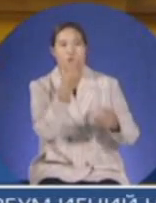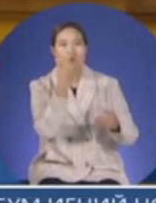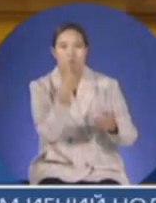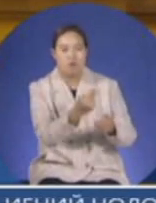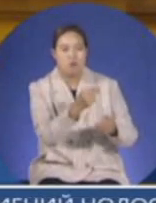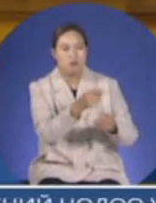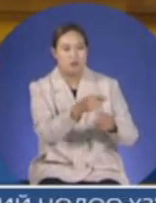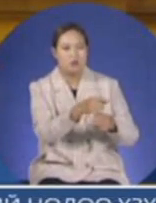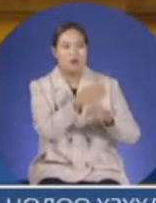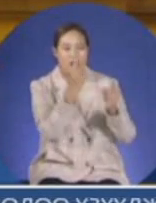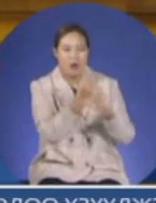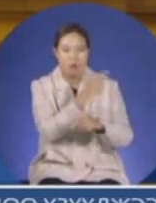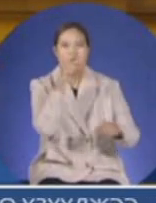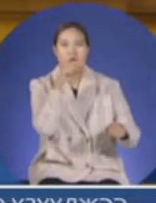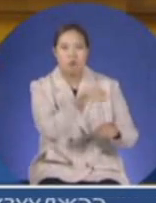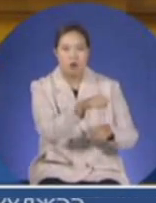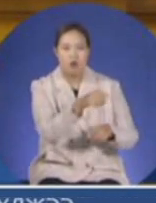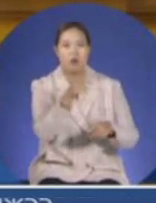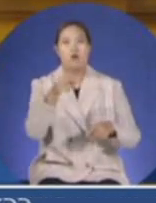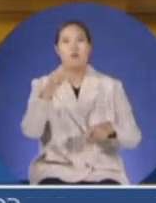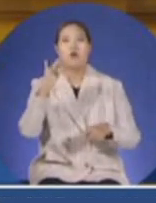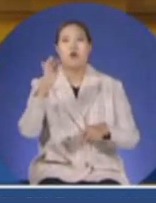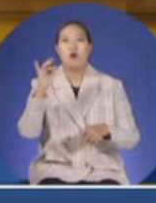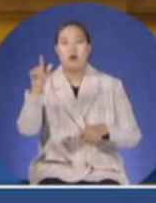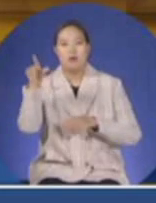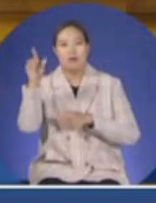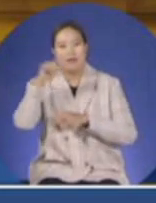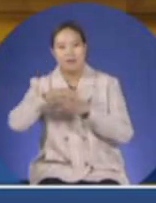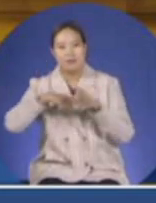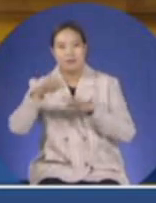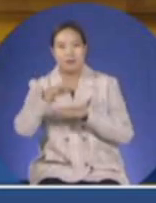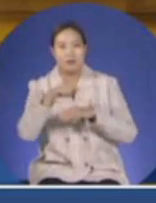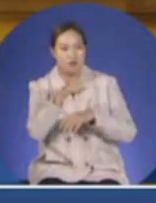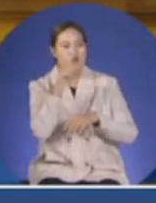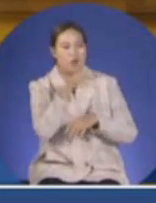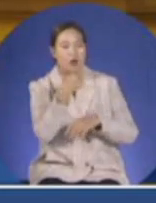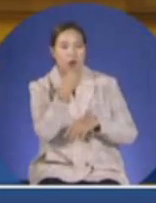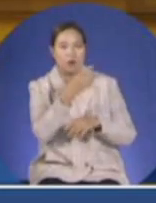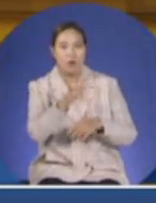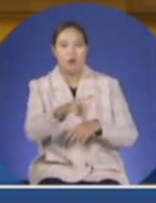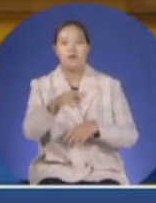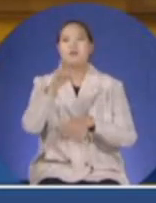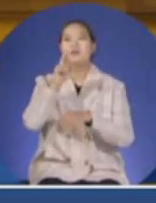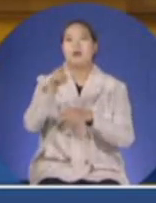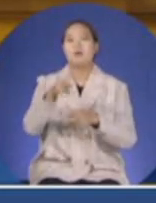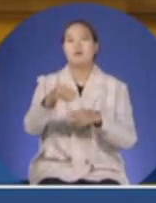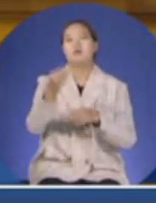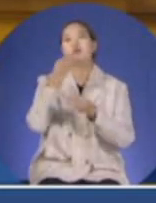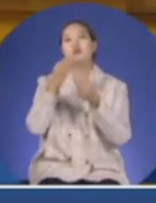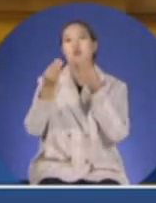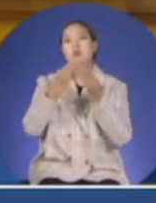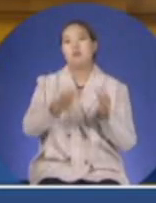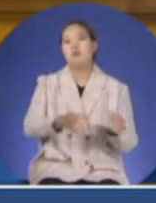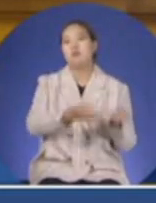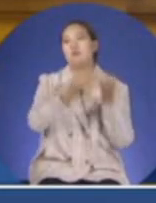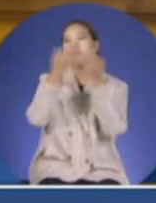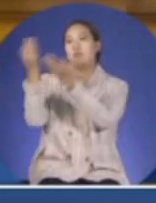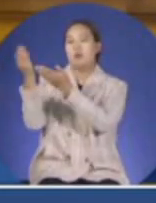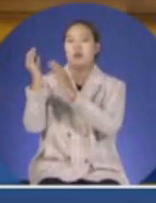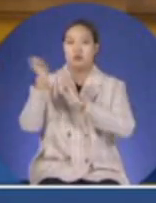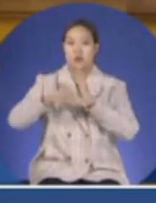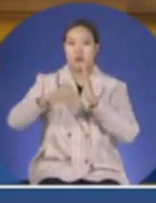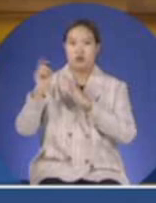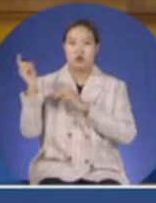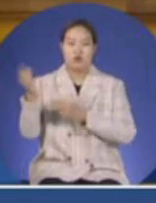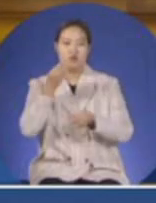хэрэг тал тавьж байгаа прокурор үзэх юм бол бүртгэлийн саналын дагуу бид нар ялгдаг үйлдэлд шүүхэд шилжүүлдэг. Эндсний дараа шүүхэд